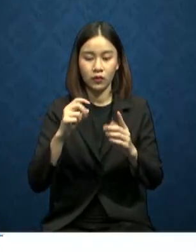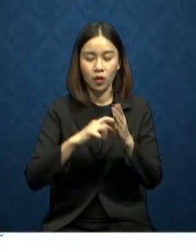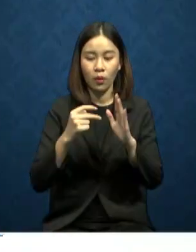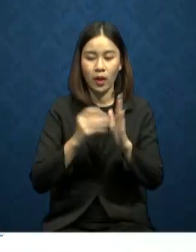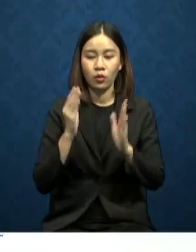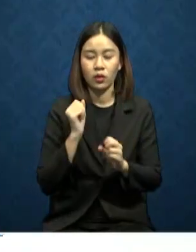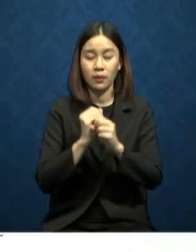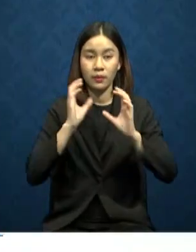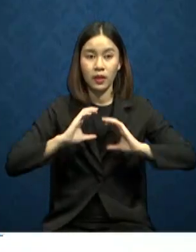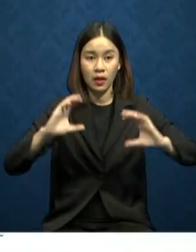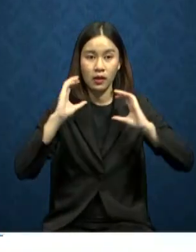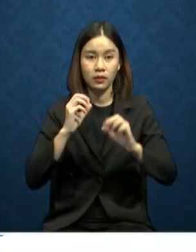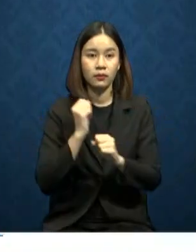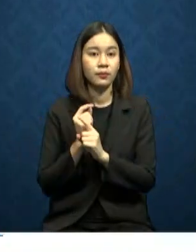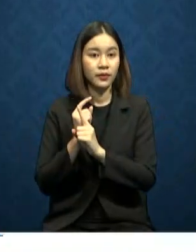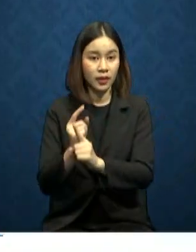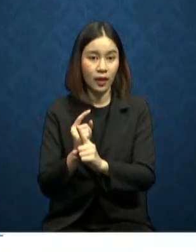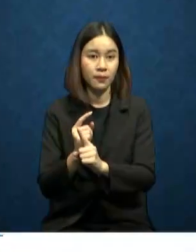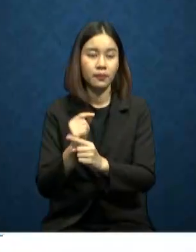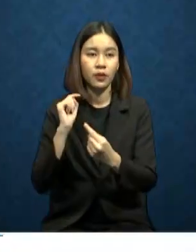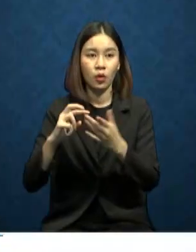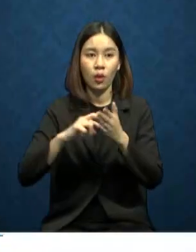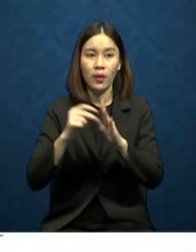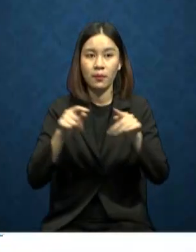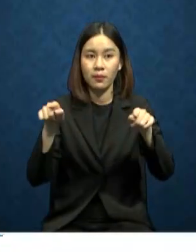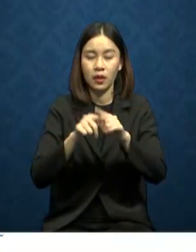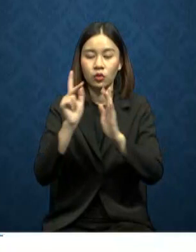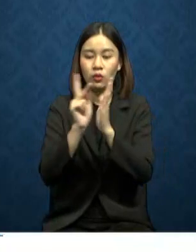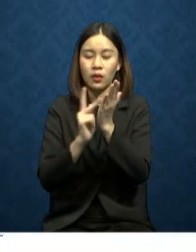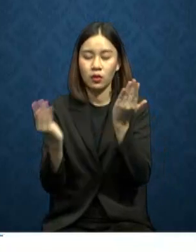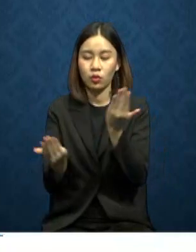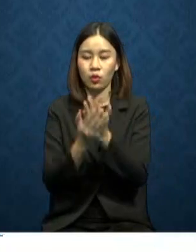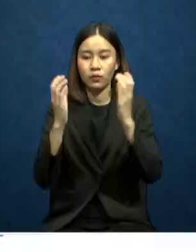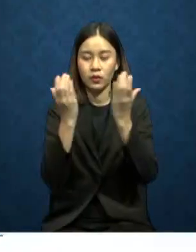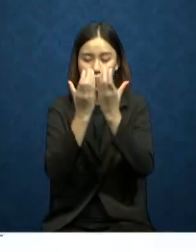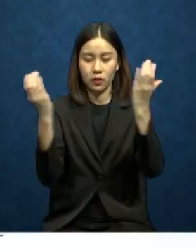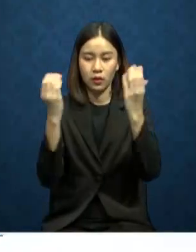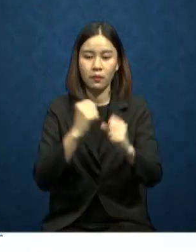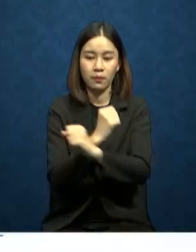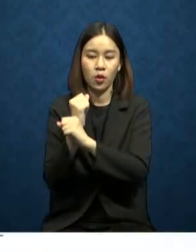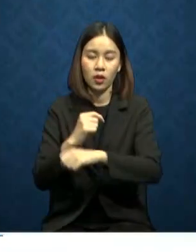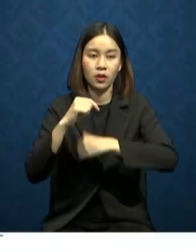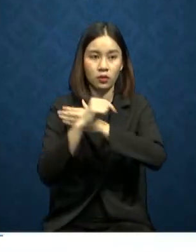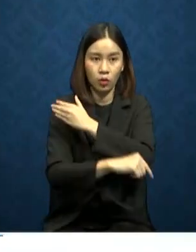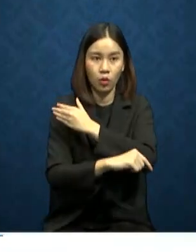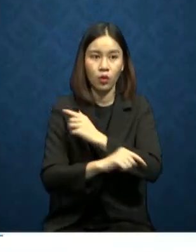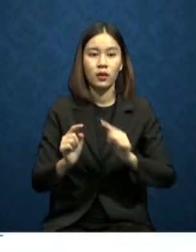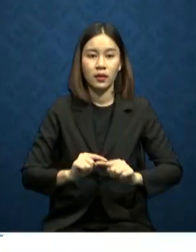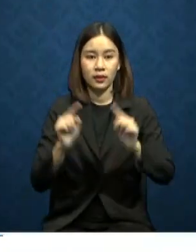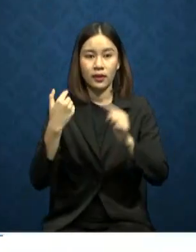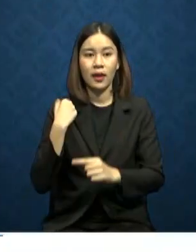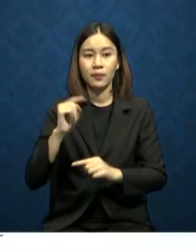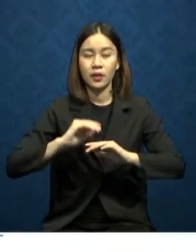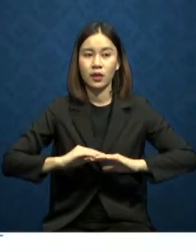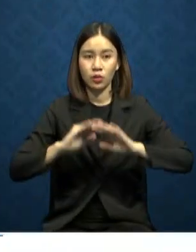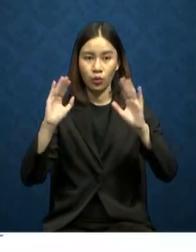ยังคงอิงหรือว่ายังคงใช้ความหมายเดียวกับกฎหมายประกอบรัฐธรรมนูญว่าด้วยการป้องกันรับปราบปราการทุจริตเพียงแต่มีการยก